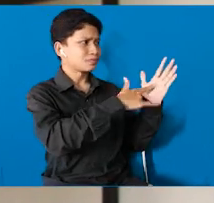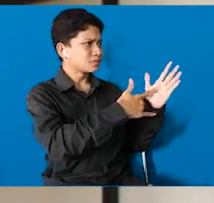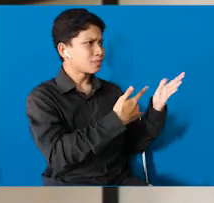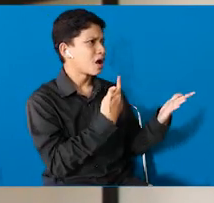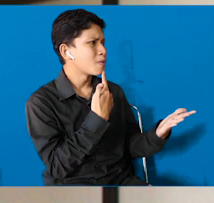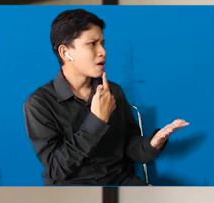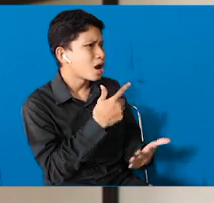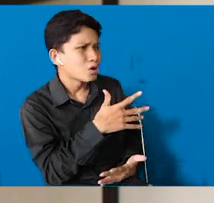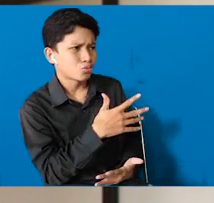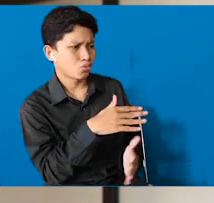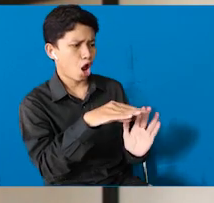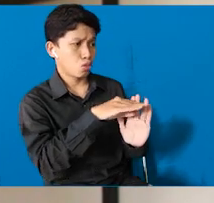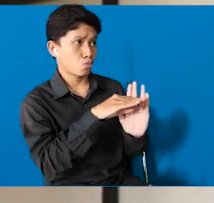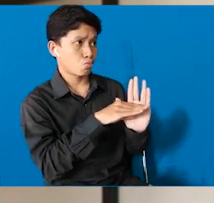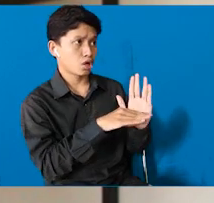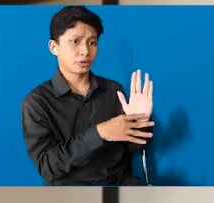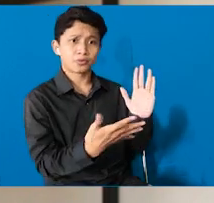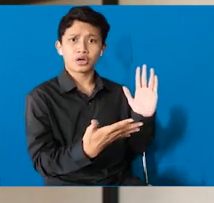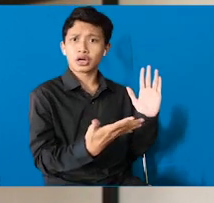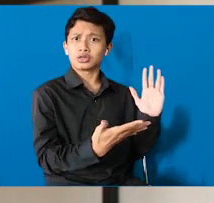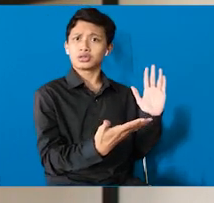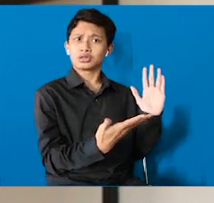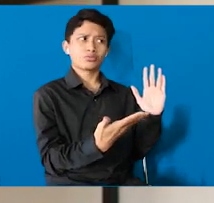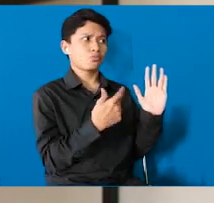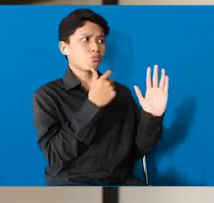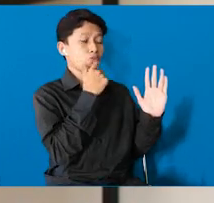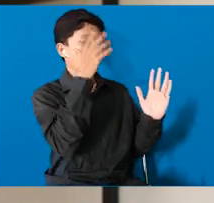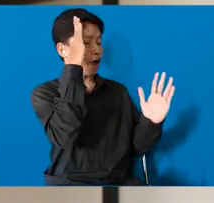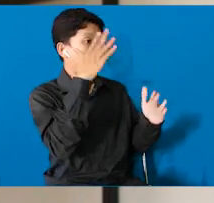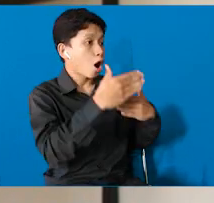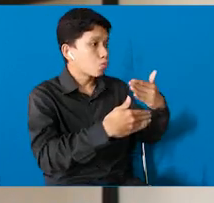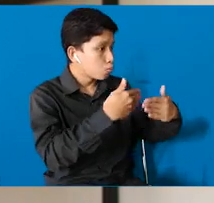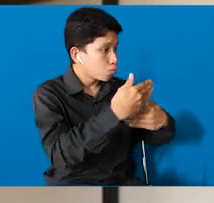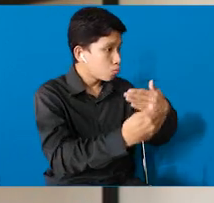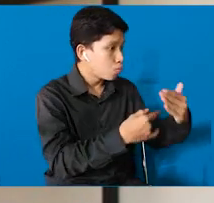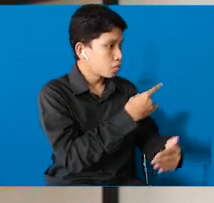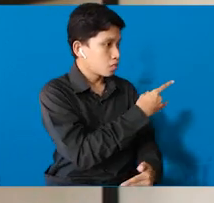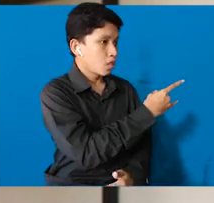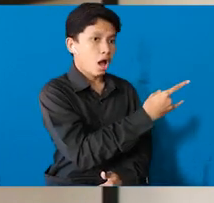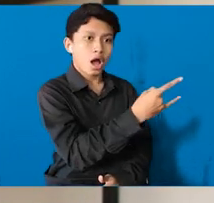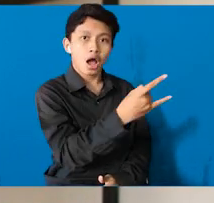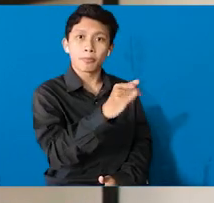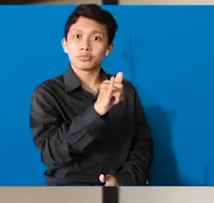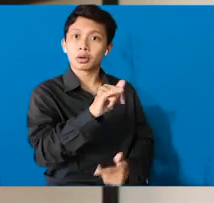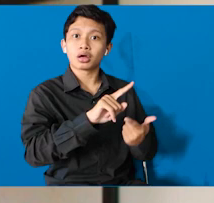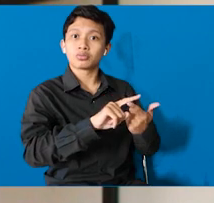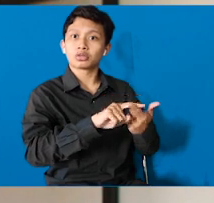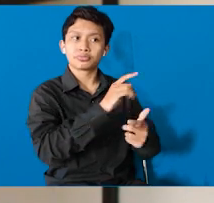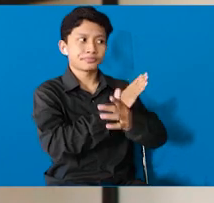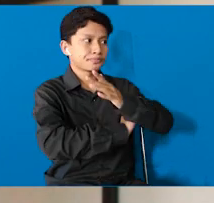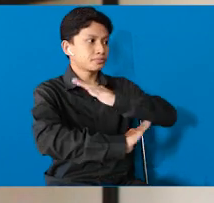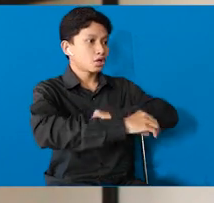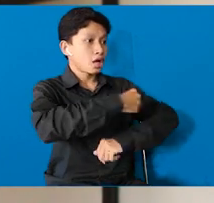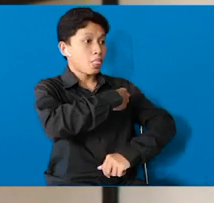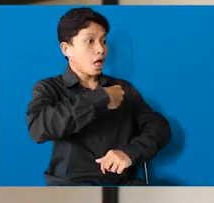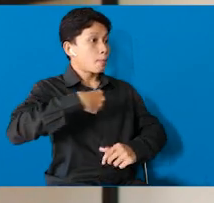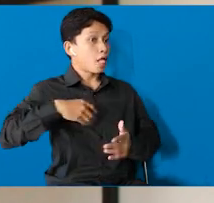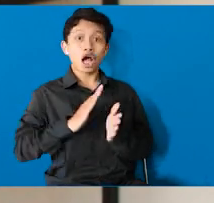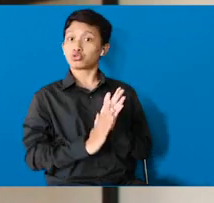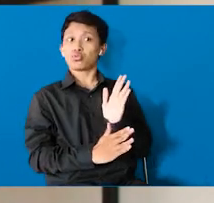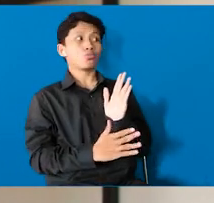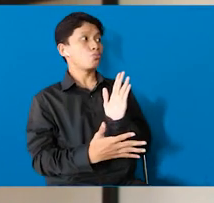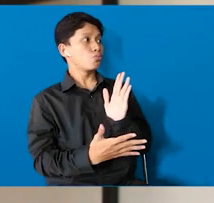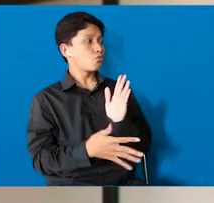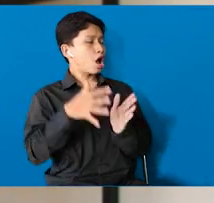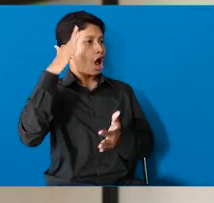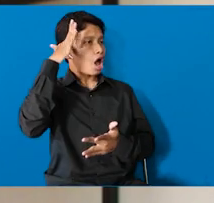peran untuk melakukan posbindu ini? Apakah kemudian harus dilakukan oleh teman-teman tenaga medis ataukah mungkin bisa